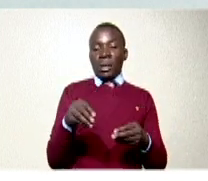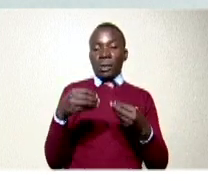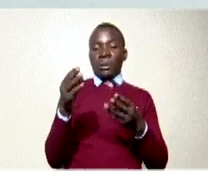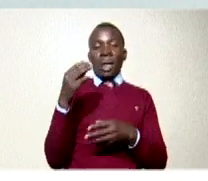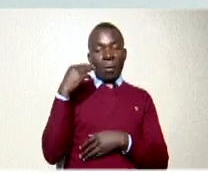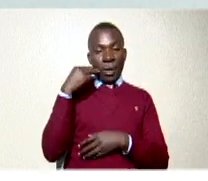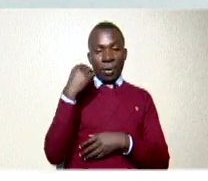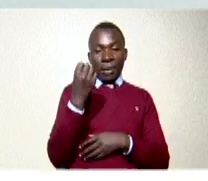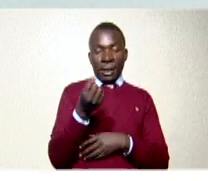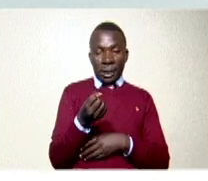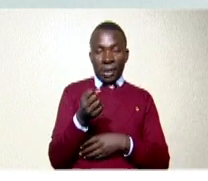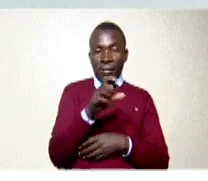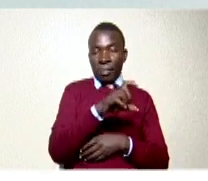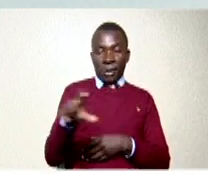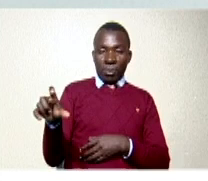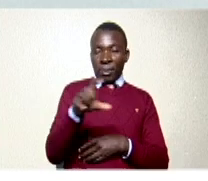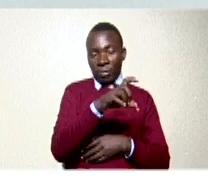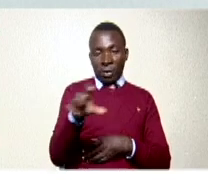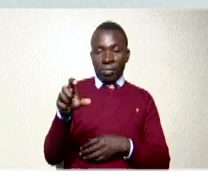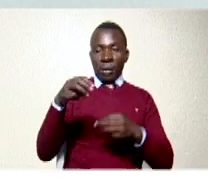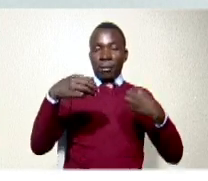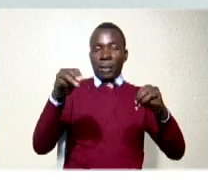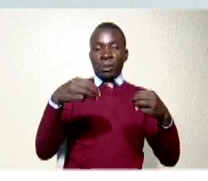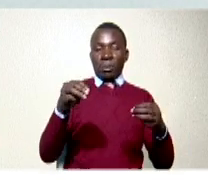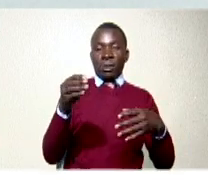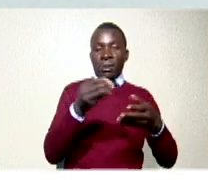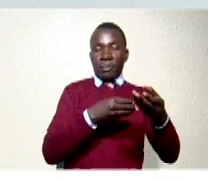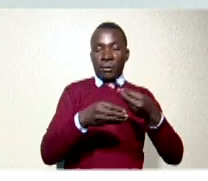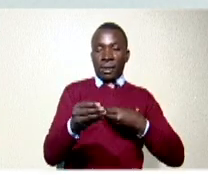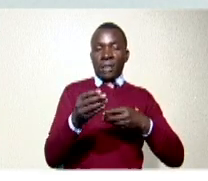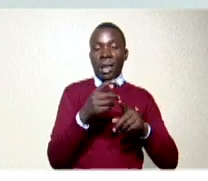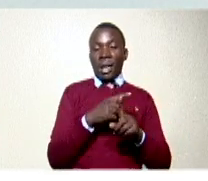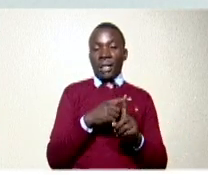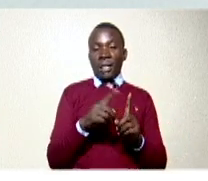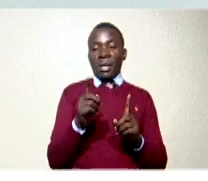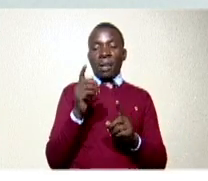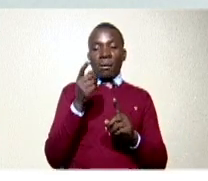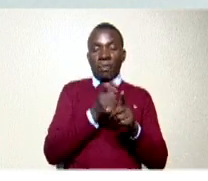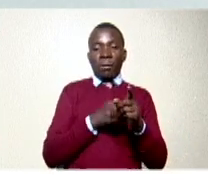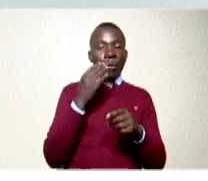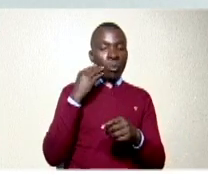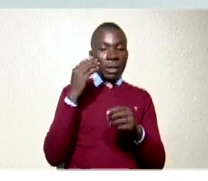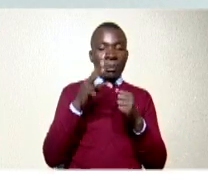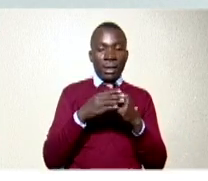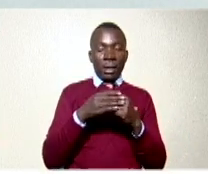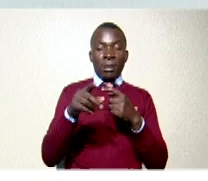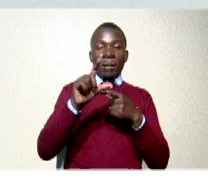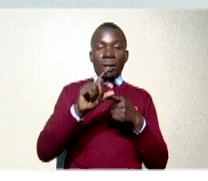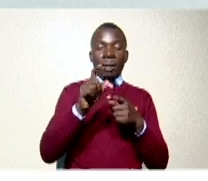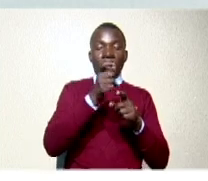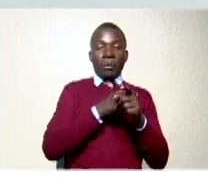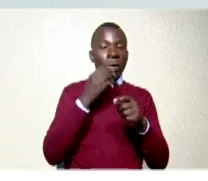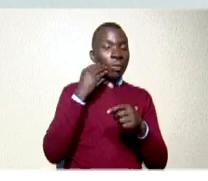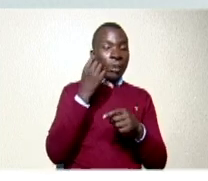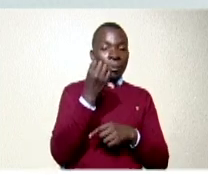buri cyumweru ku isoko ryivunjisha tuyaha amabanki guhera mu kwezi kwa karindwi rero twarongereye tuyakura kuri miliyoni eshanu